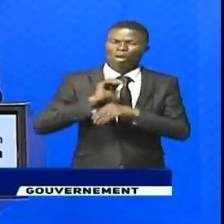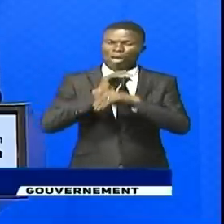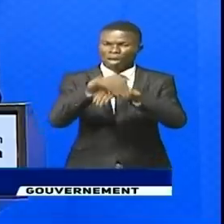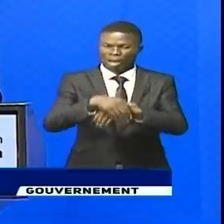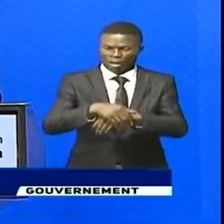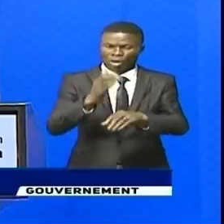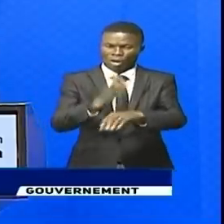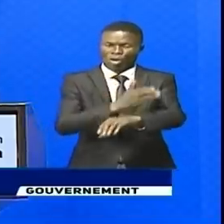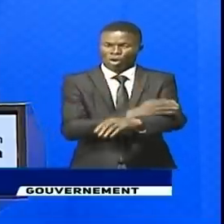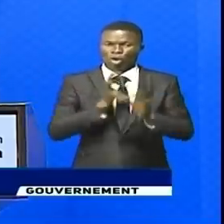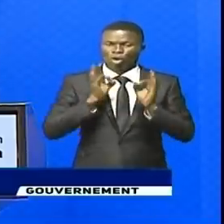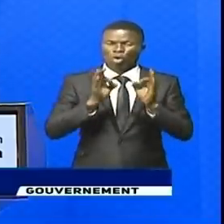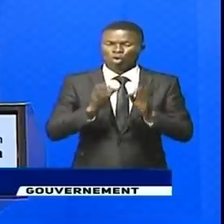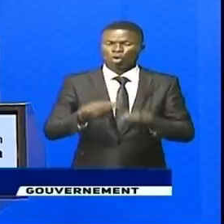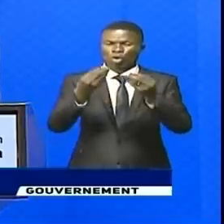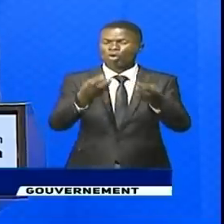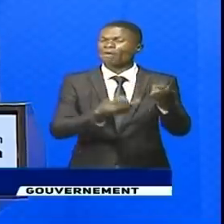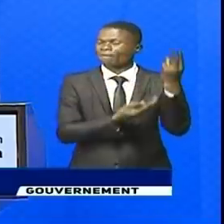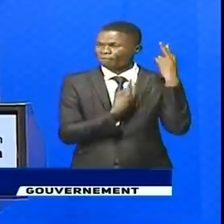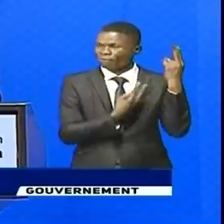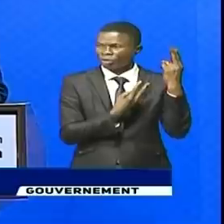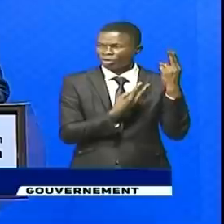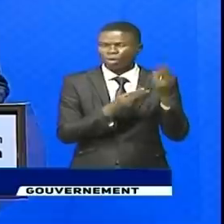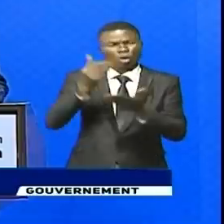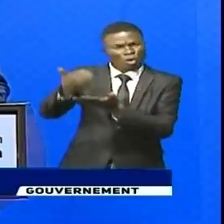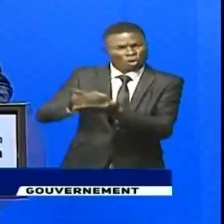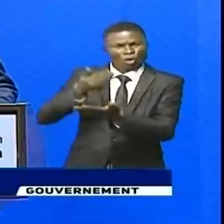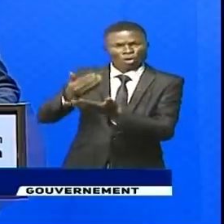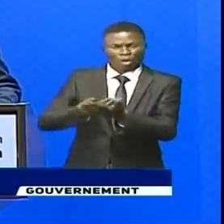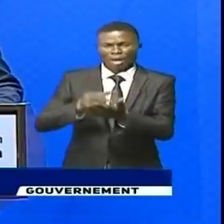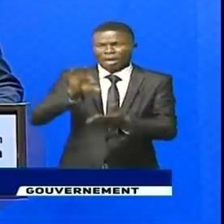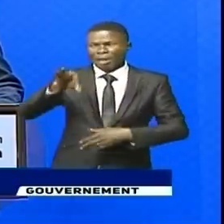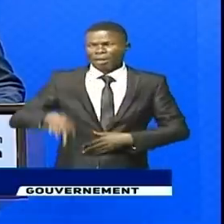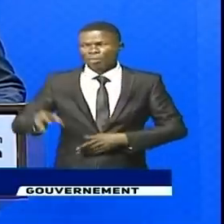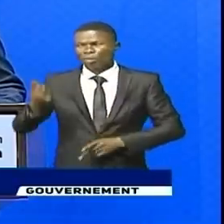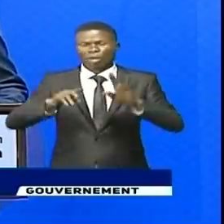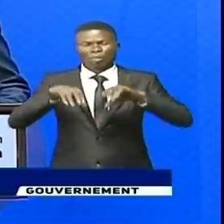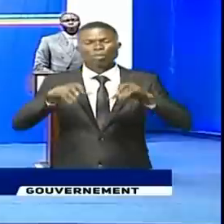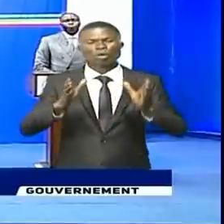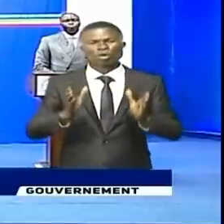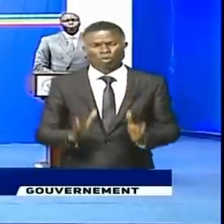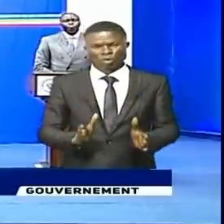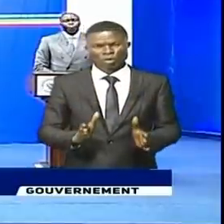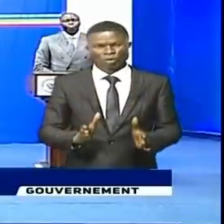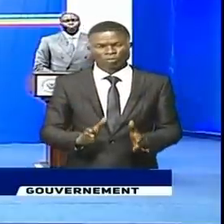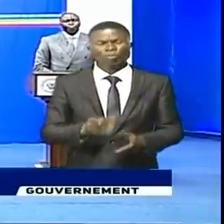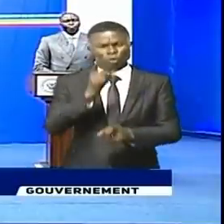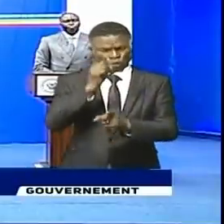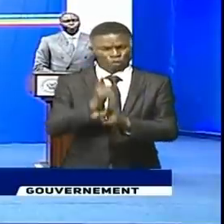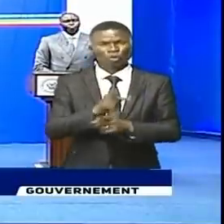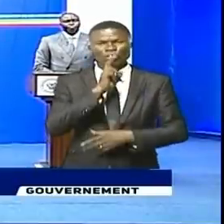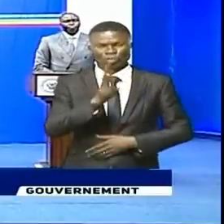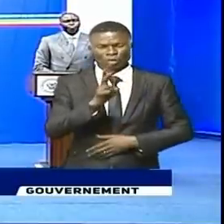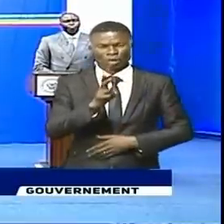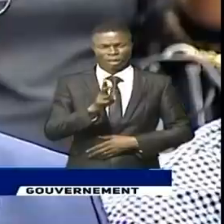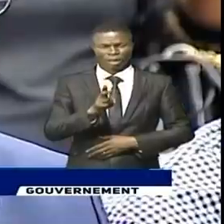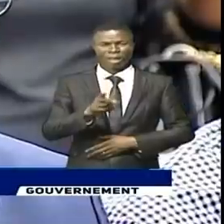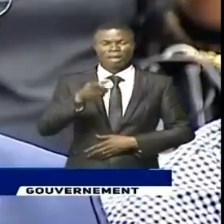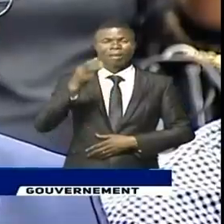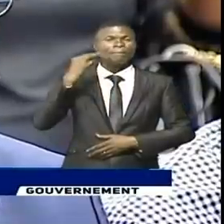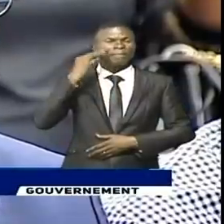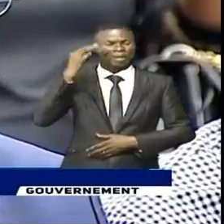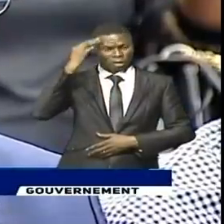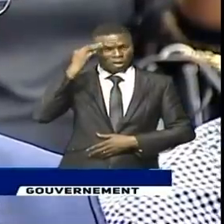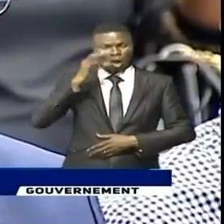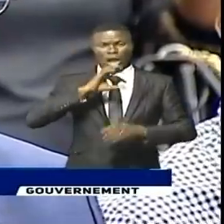processus de les revalorisations exploitation dans l'intérêt du peuple congolais effectivement comme l'a dit le ministre